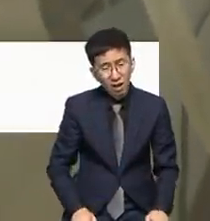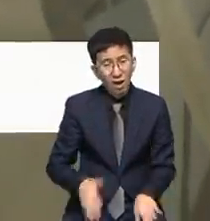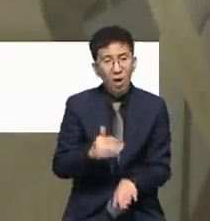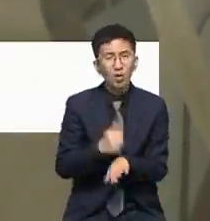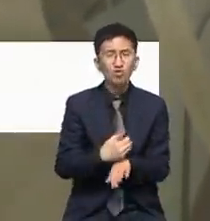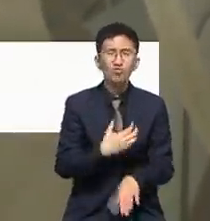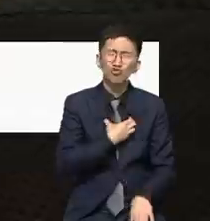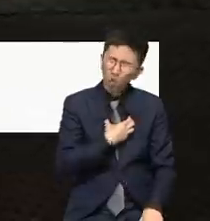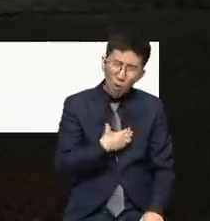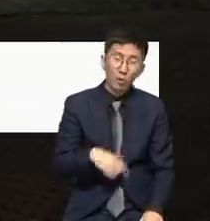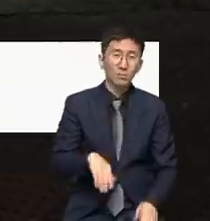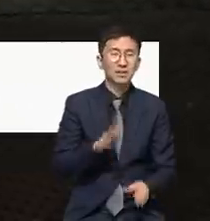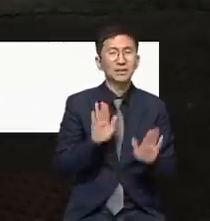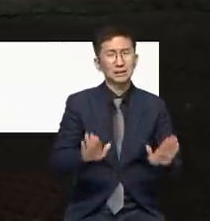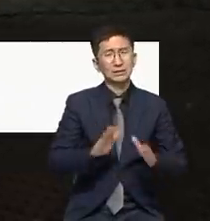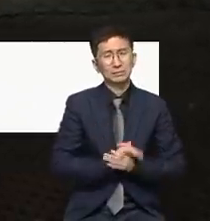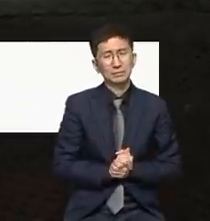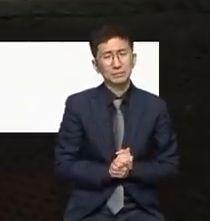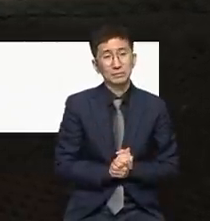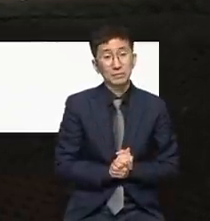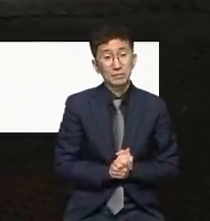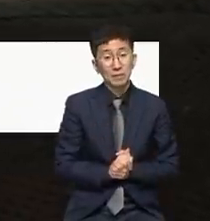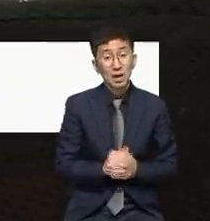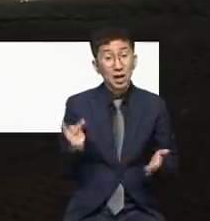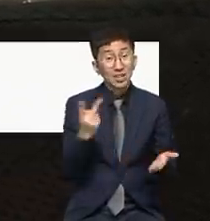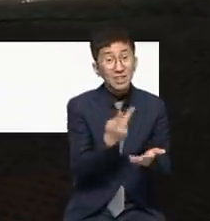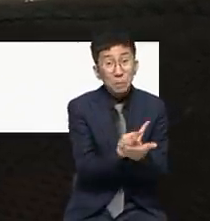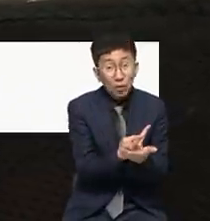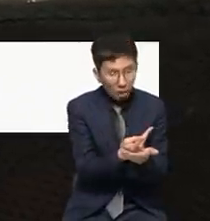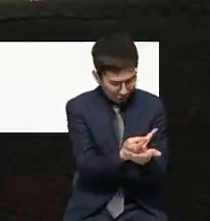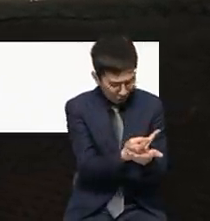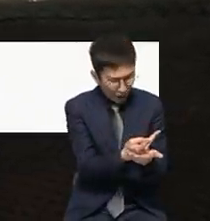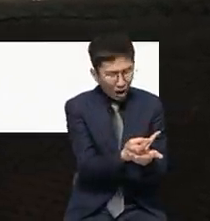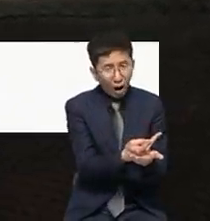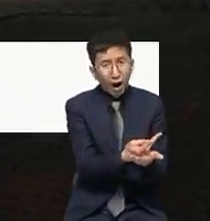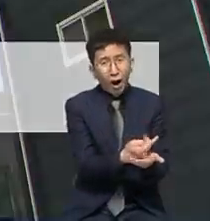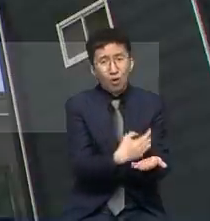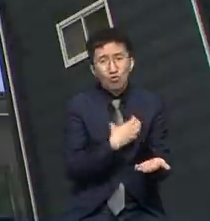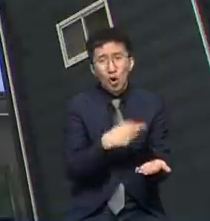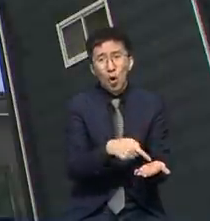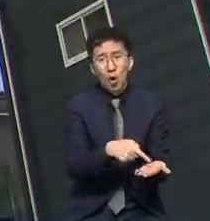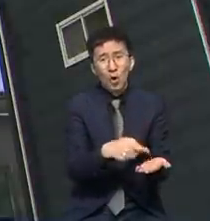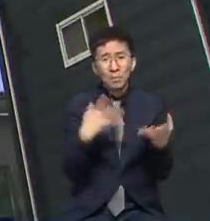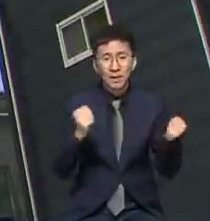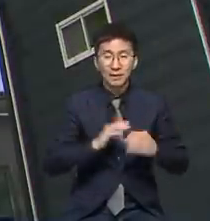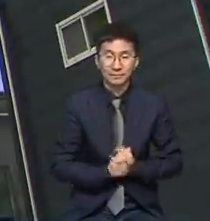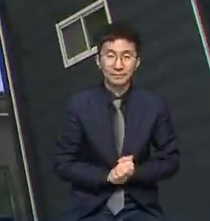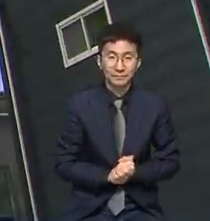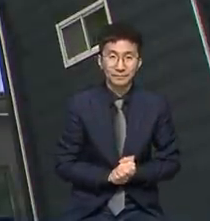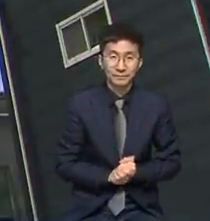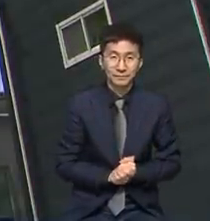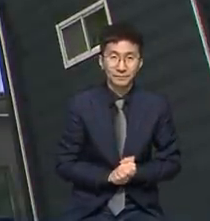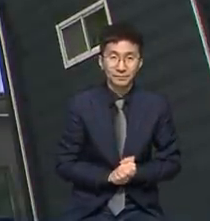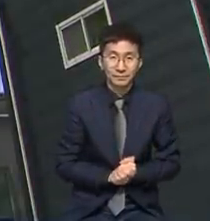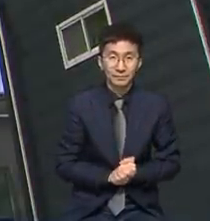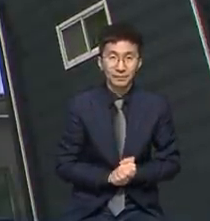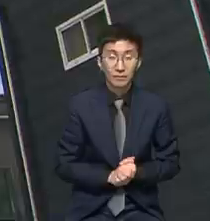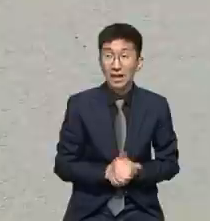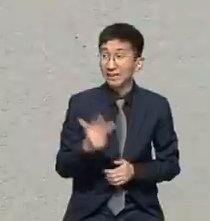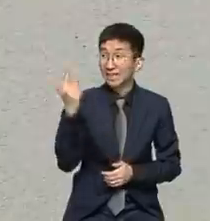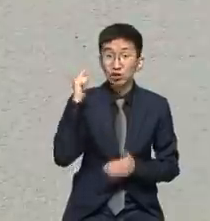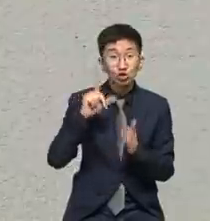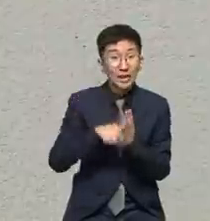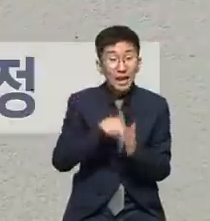위험한 상태까지 갈 수도 있고 실제 입원한 상태 보면 좀 안 좋은 경우도 있고 그렇게. 방역당국은 지난 주말